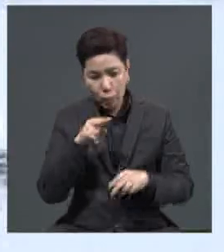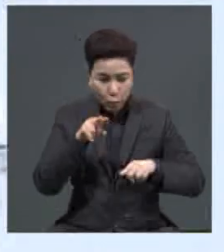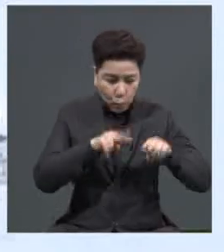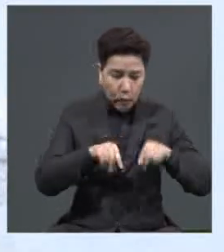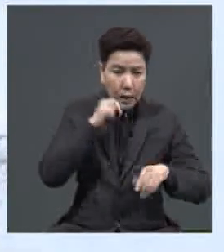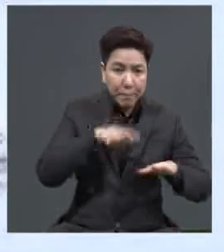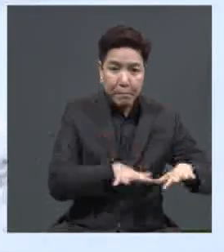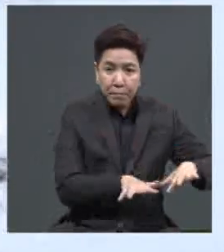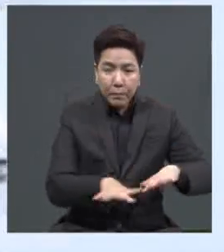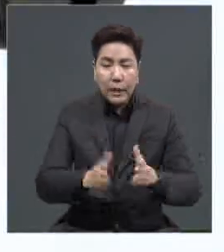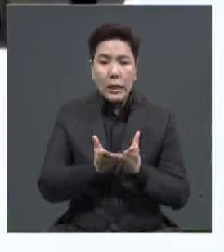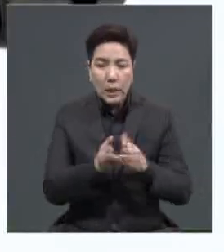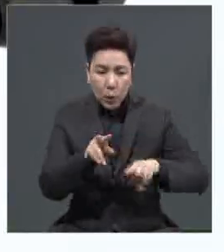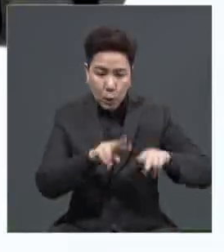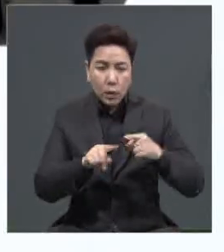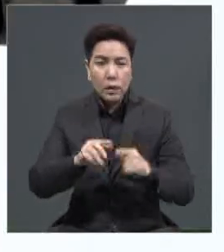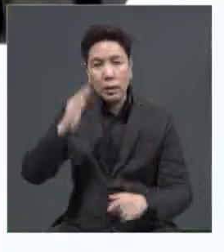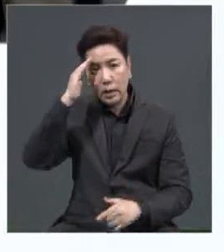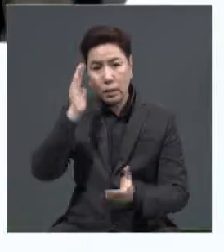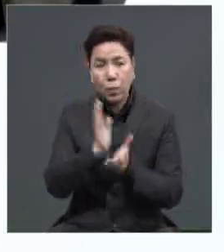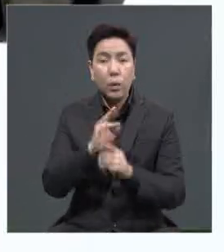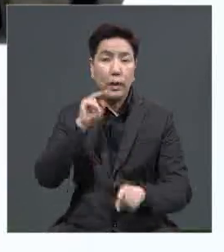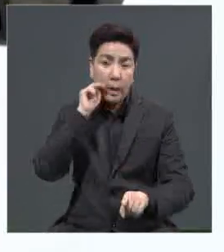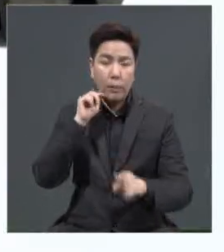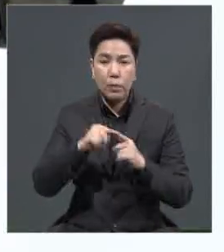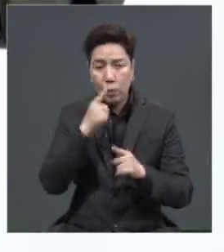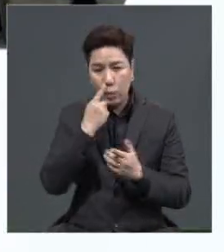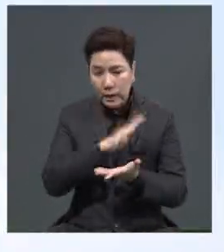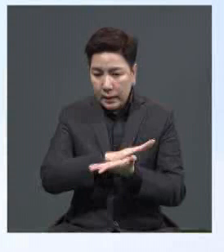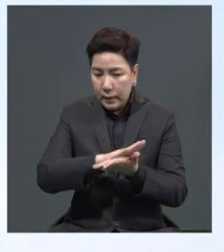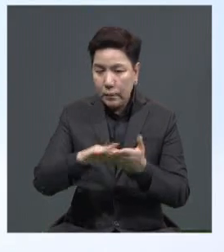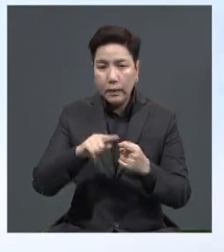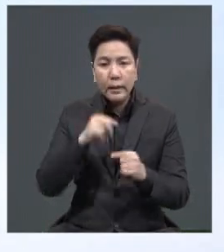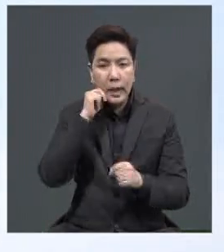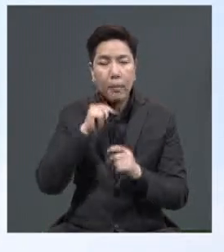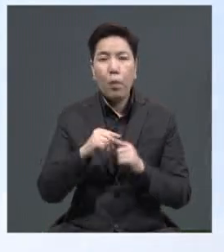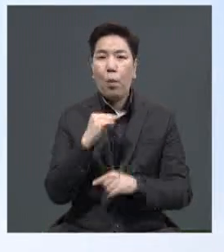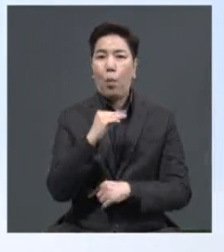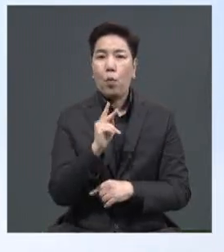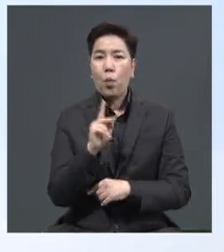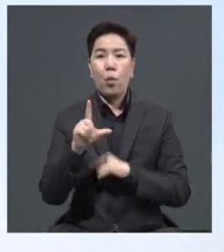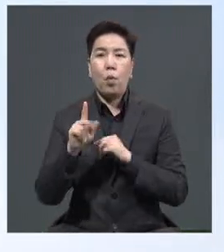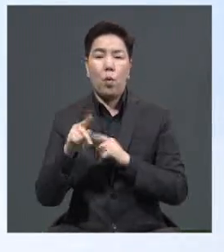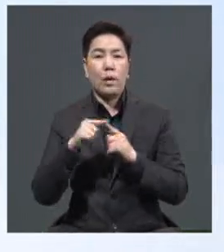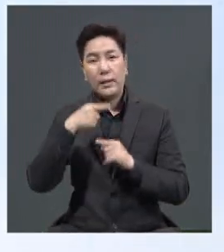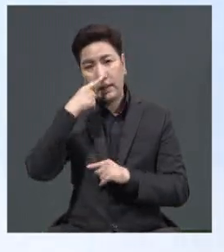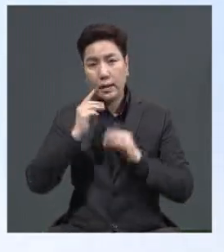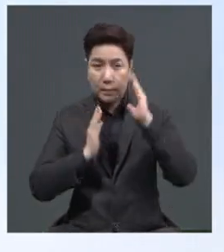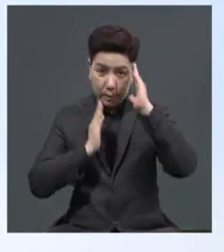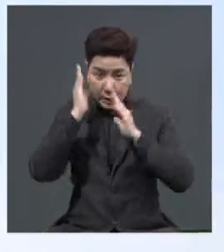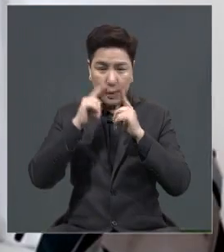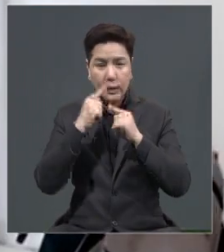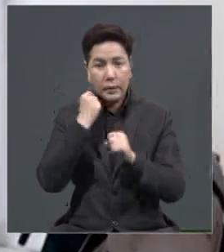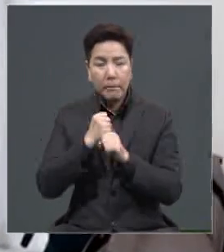นทางน้ำด้วยเรือตรวจการตำรวจน้ำตากใบสำรวจความเรียบร้อยตามแนวแม่น้ำโกลกพรมแดนไทยมาเลเซียพร้อมเ